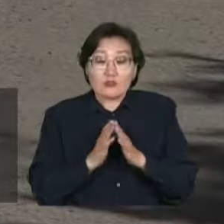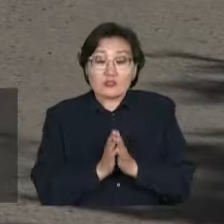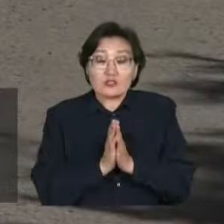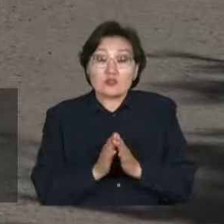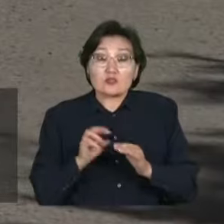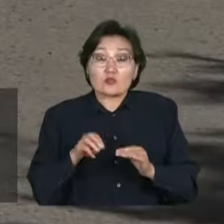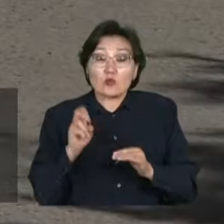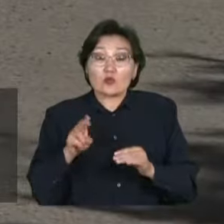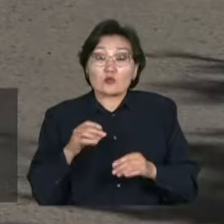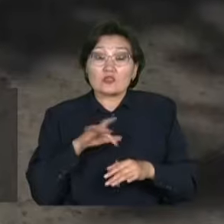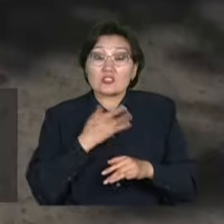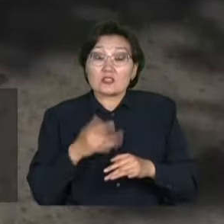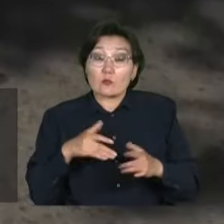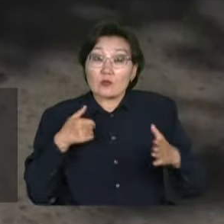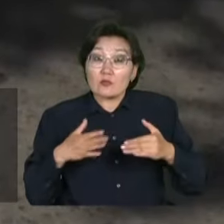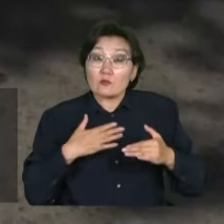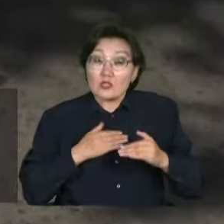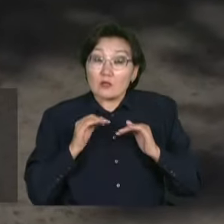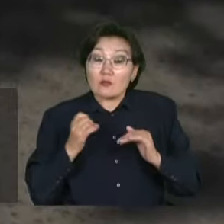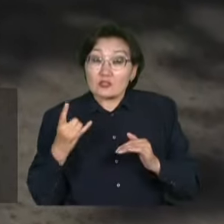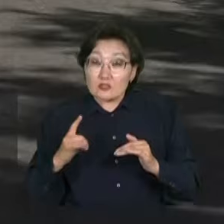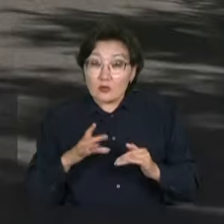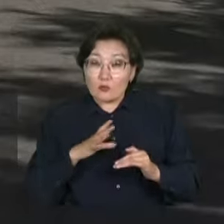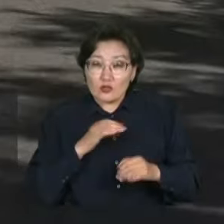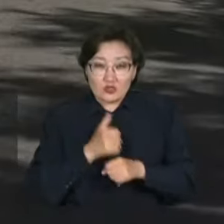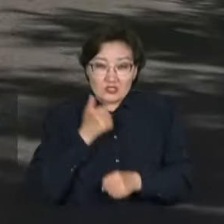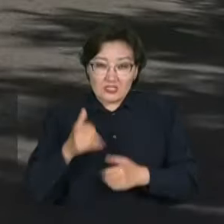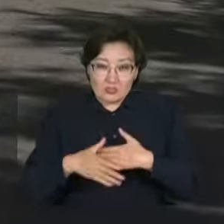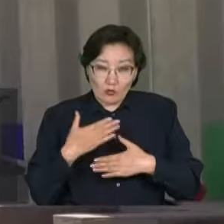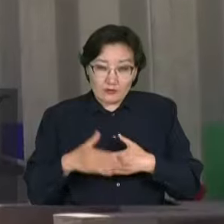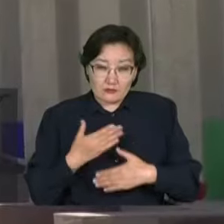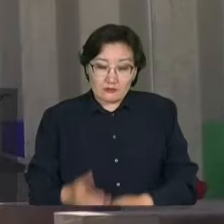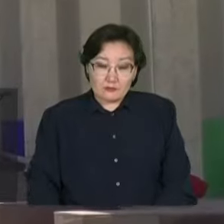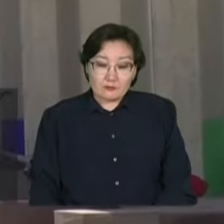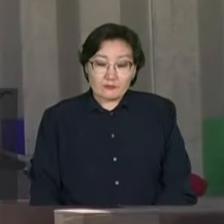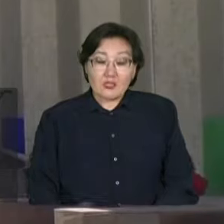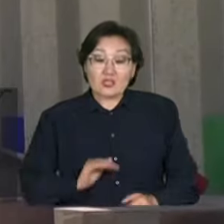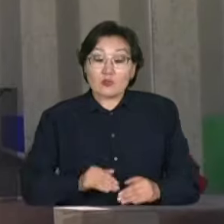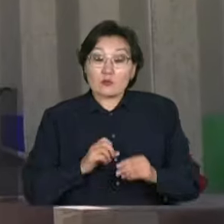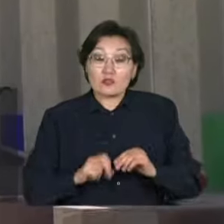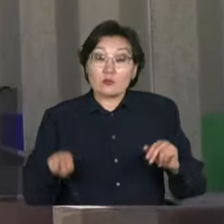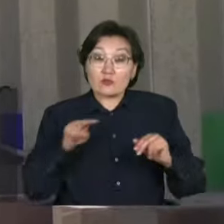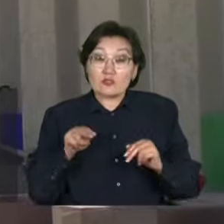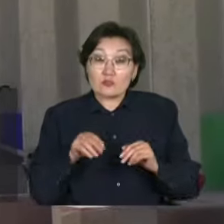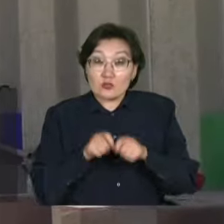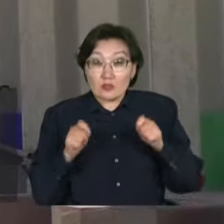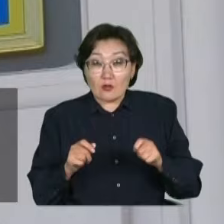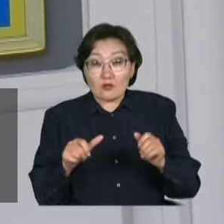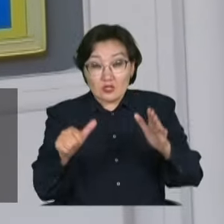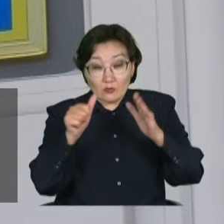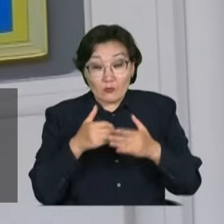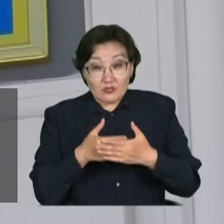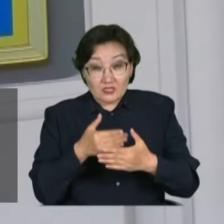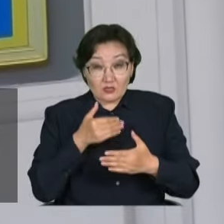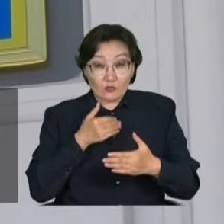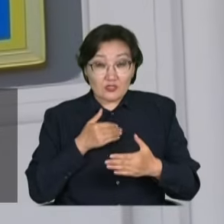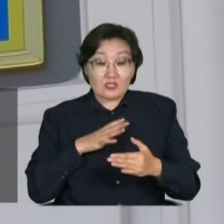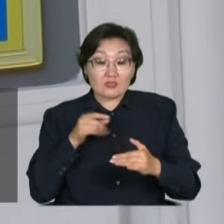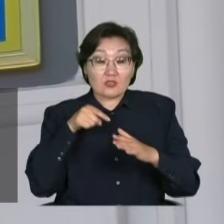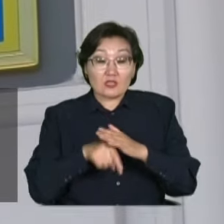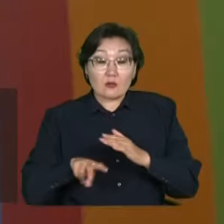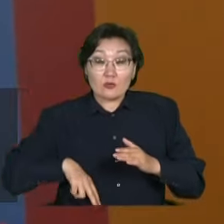те, кто жестоко обращался с моим ребенком, были строго наказаны. Частный детский сад открылся всего полгода назад. Известно, что одна